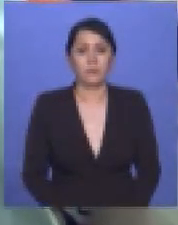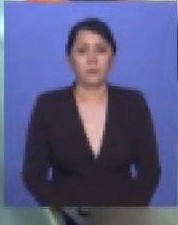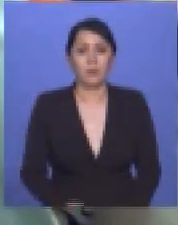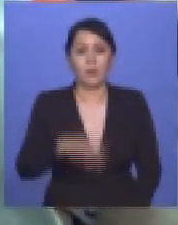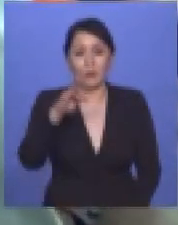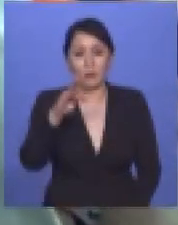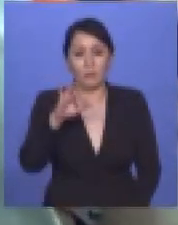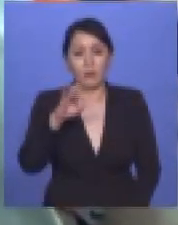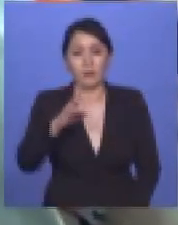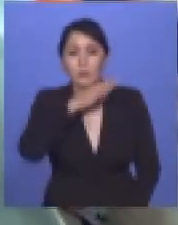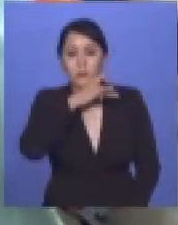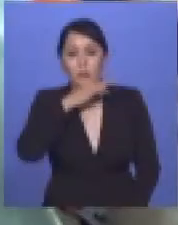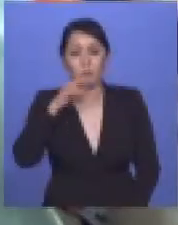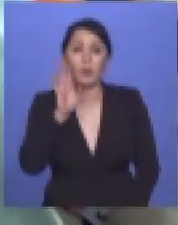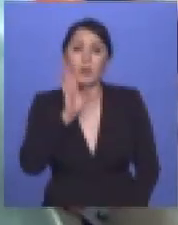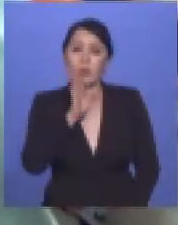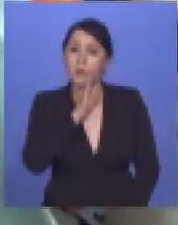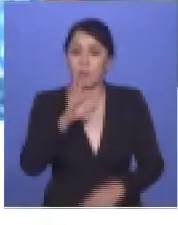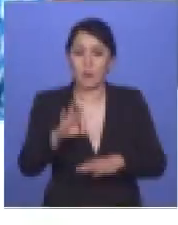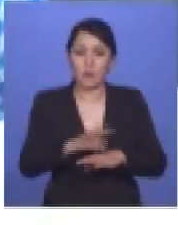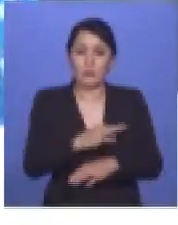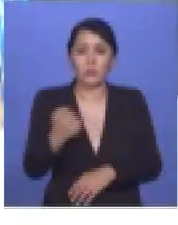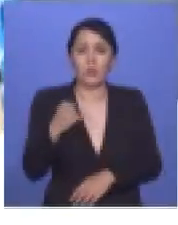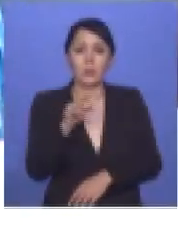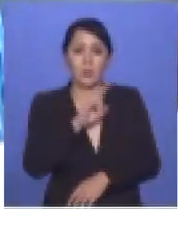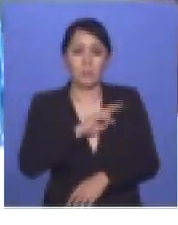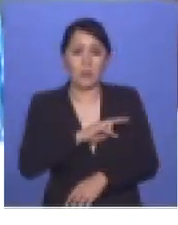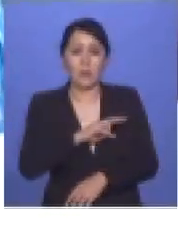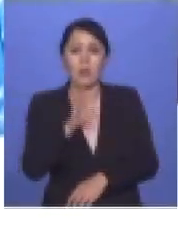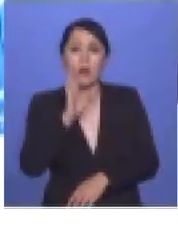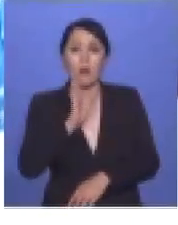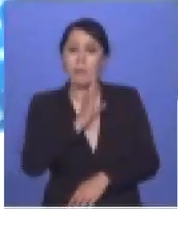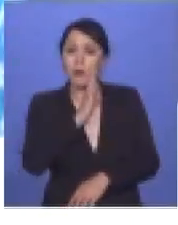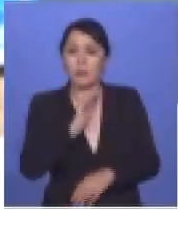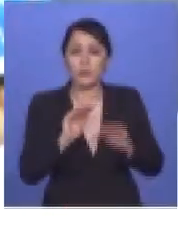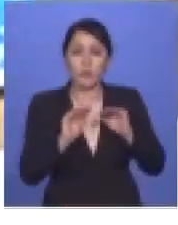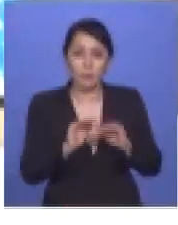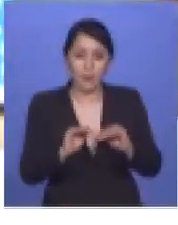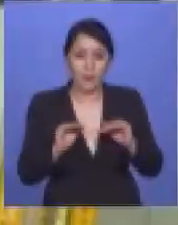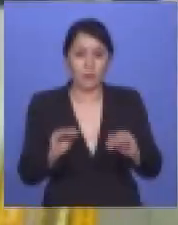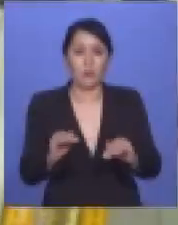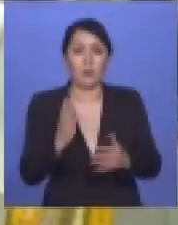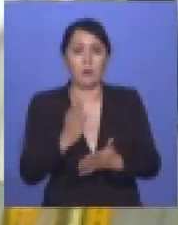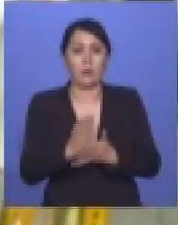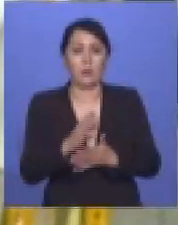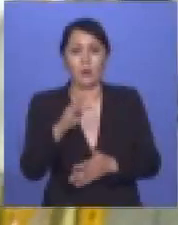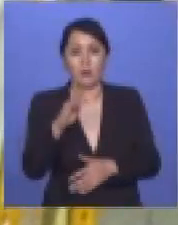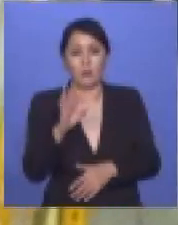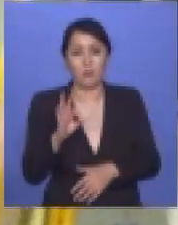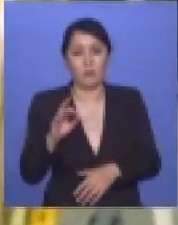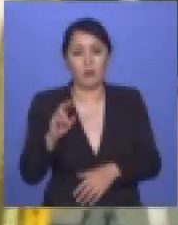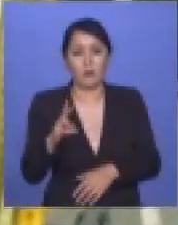Нұржамал Әбенова көпбалалы ана, жолдасы әскери қызметте, ал келіншек балаларды бағып-қағып ошақ қасында жүр. Нұржамал мамандығы